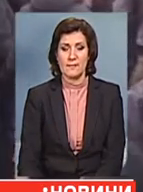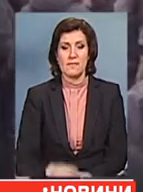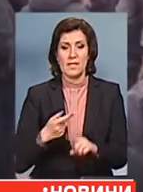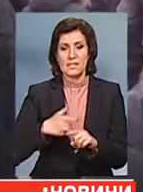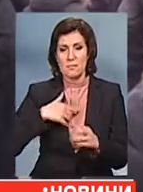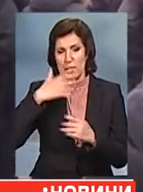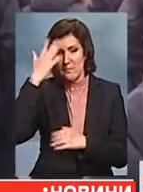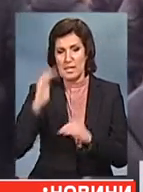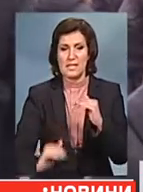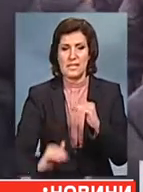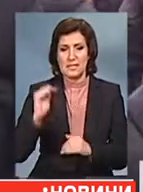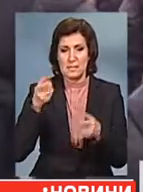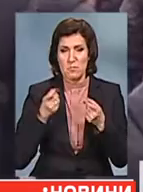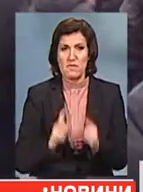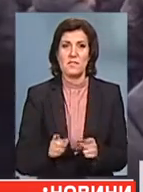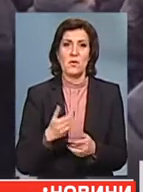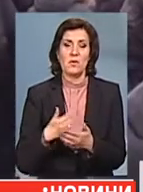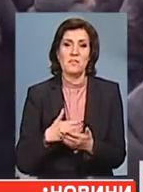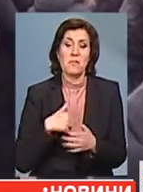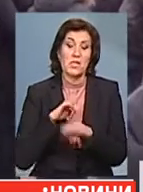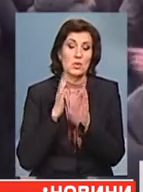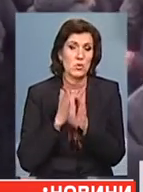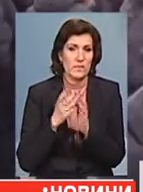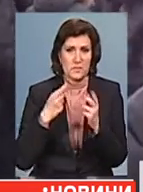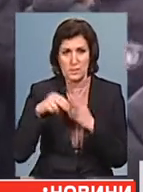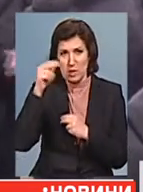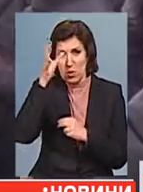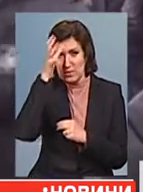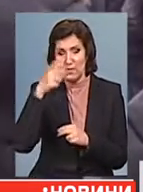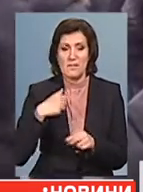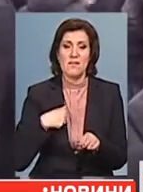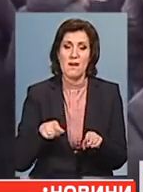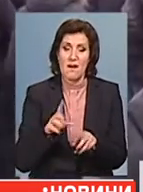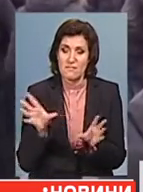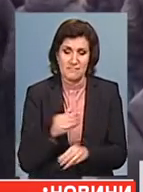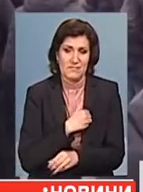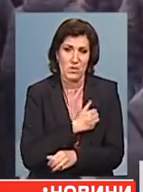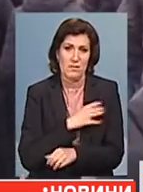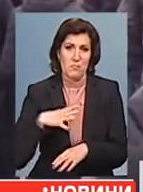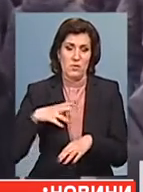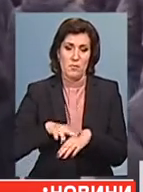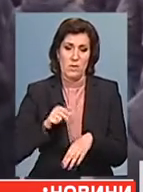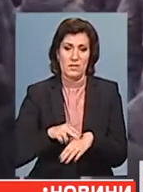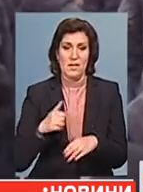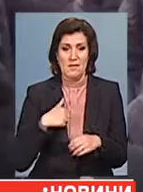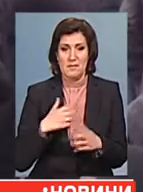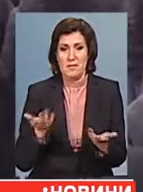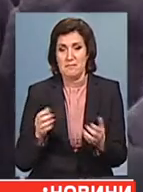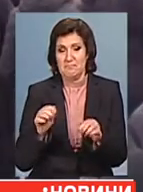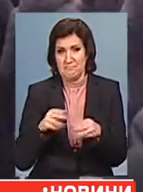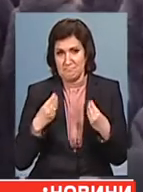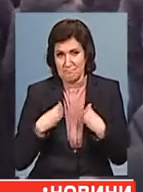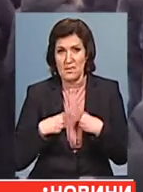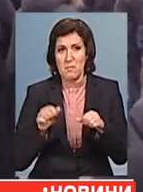Це моя мрія дитинства насправді. І хоча в мене зовсім інша освіта, але я завжди хотіла бути поліцейським. Така реформа дала мені просто